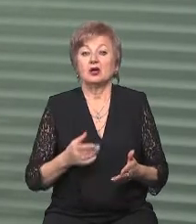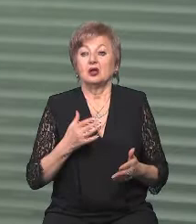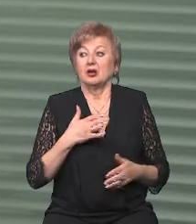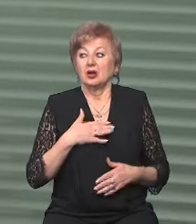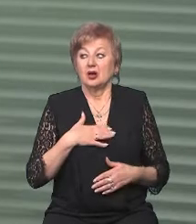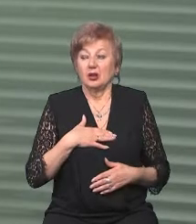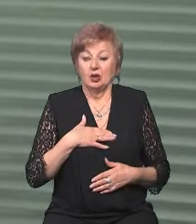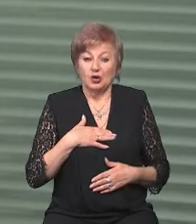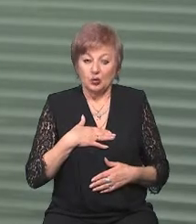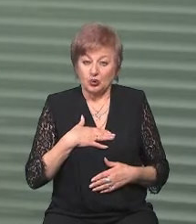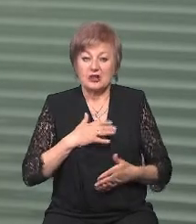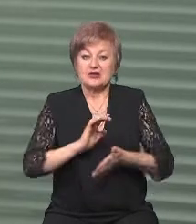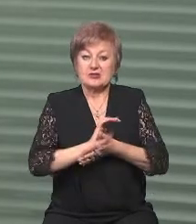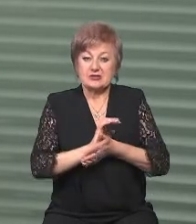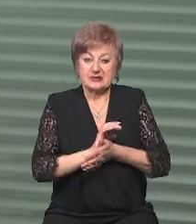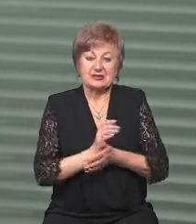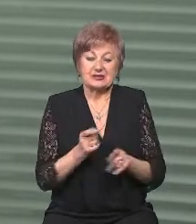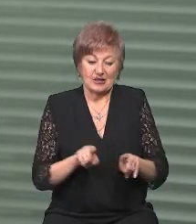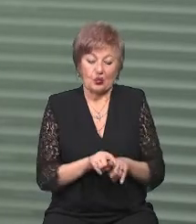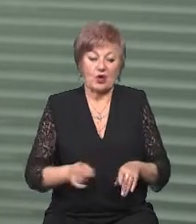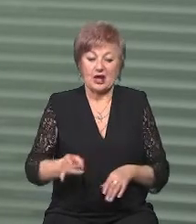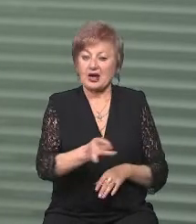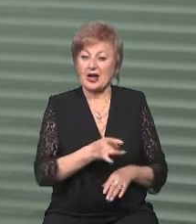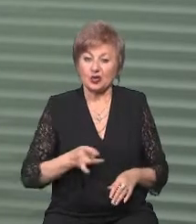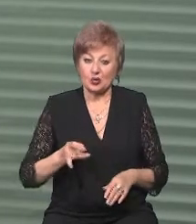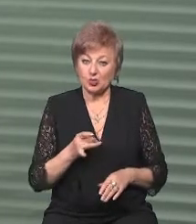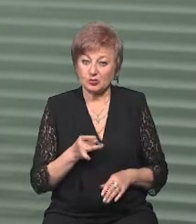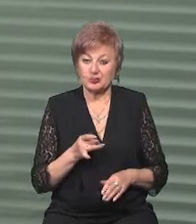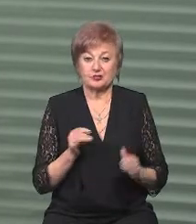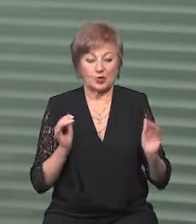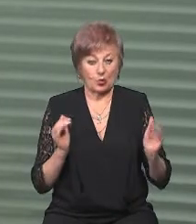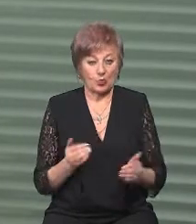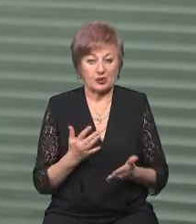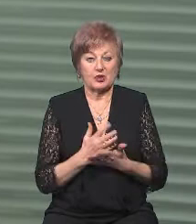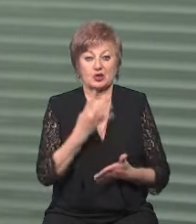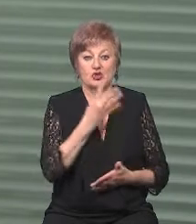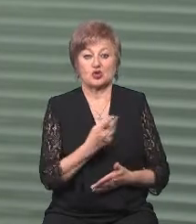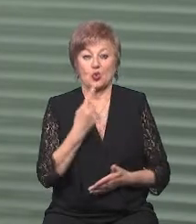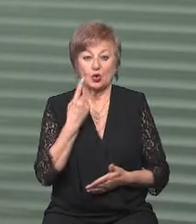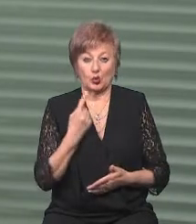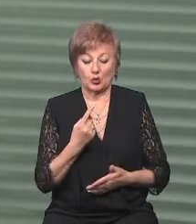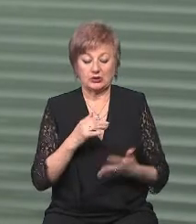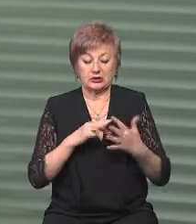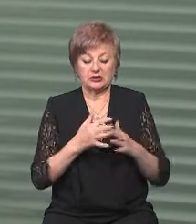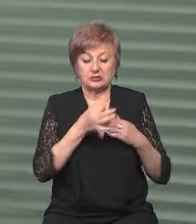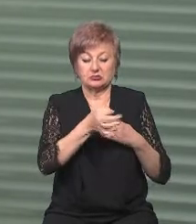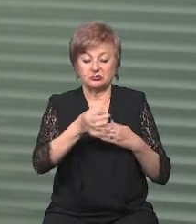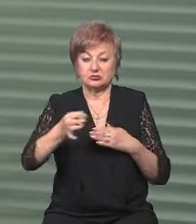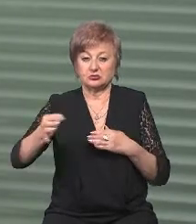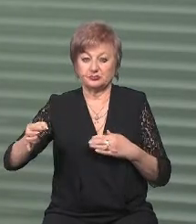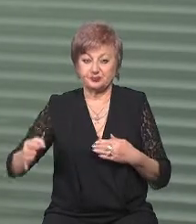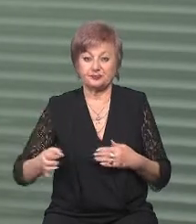У нас сільський такий район досить великий. Маємо 41 населений пункт, і